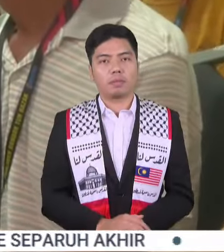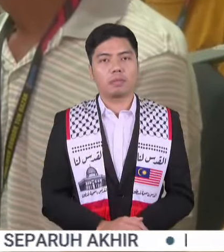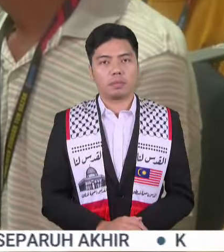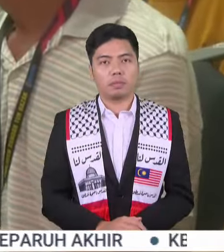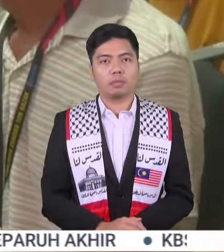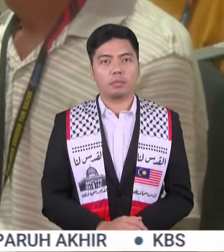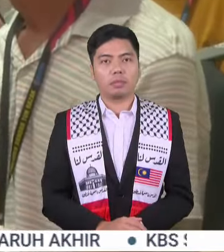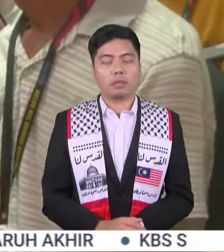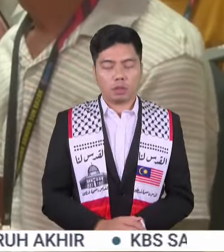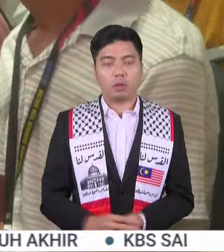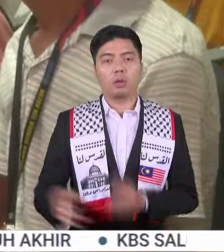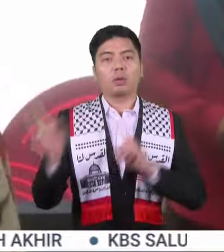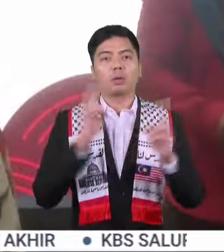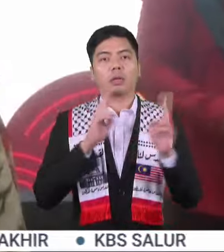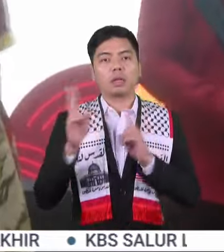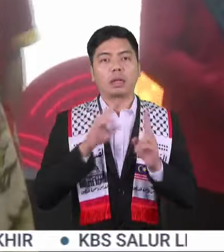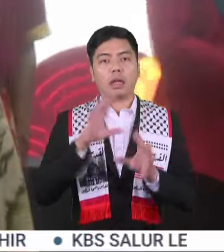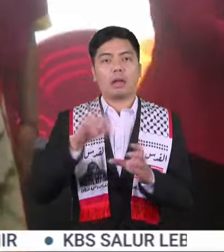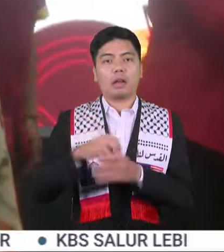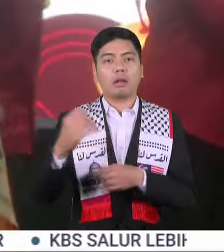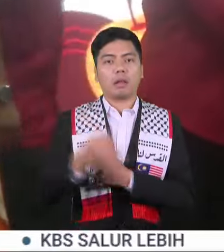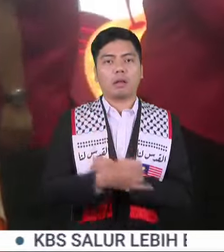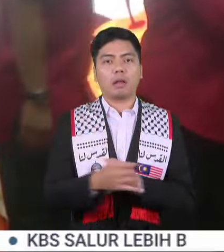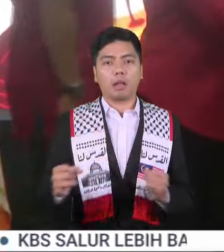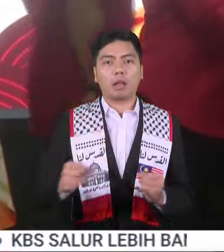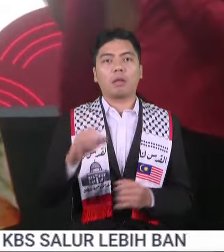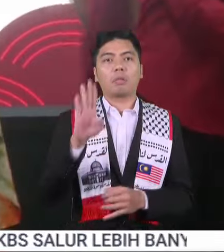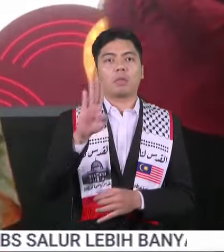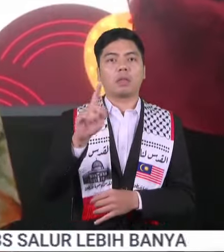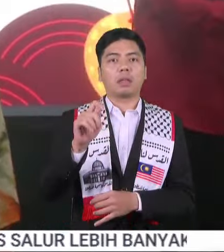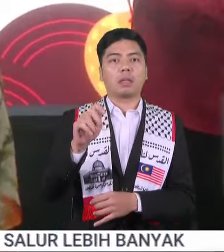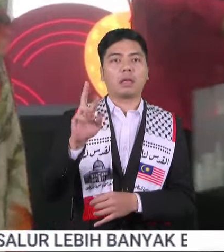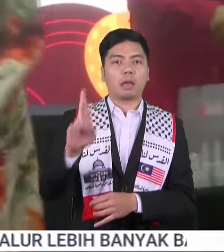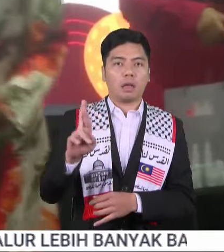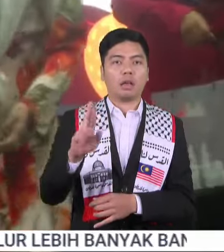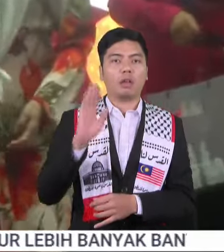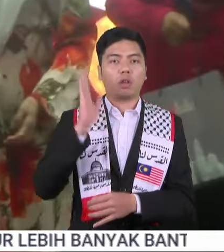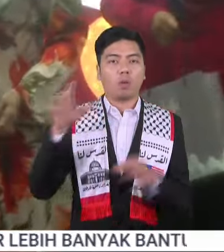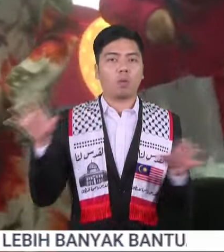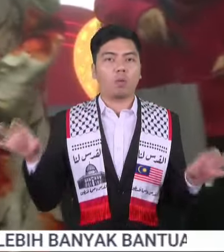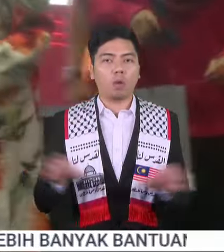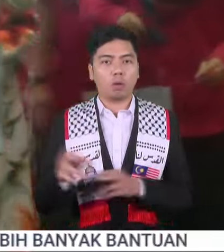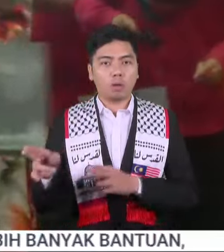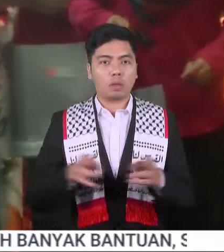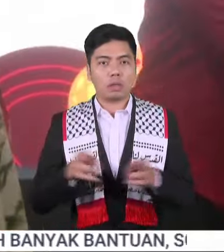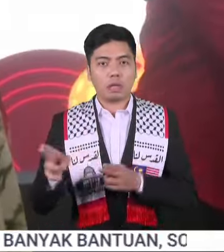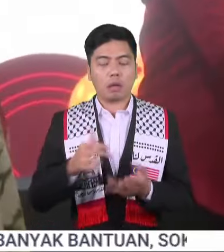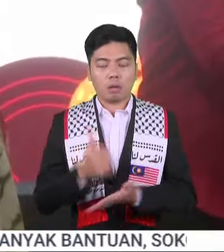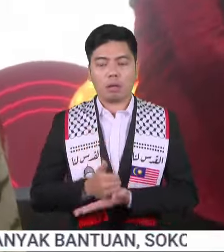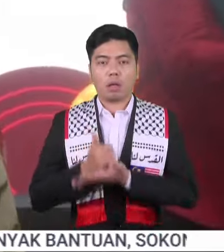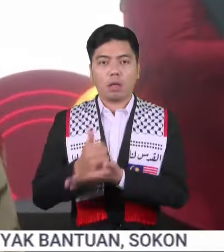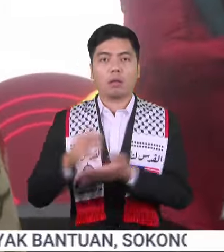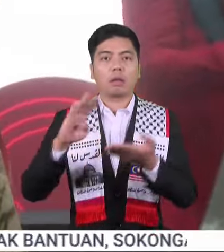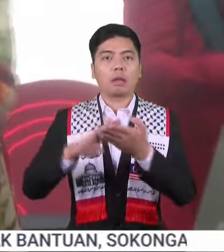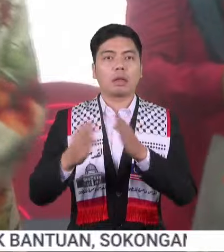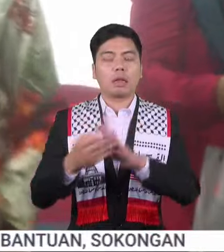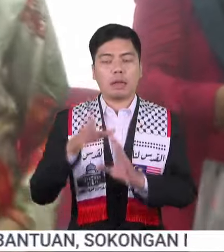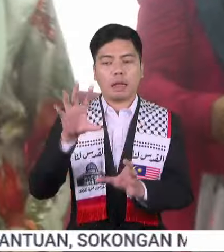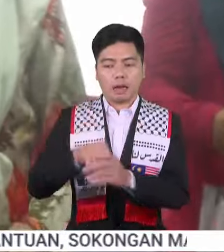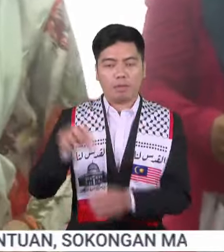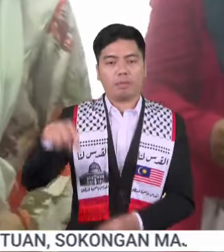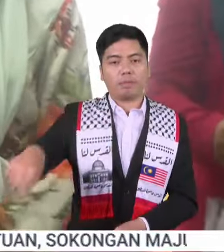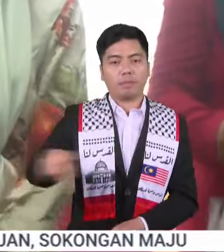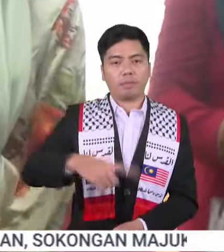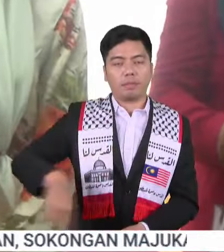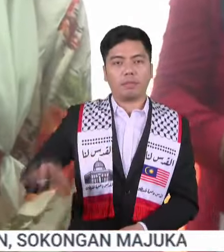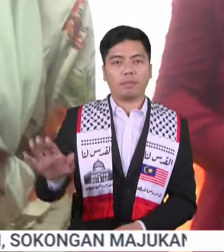Terdahulu, beliau dalam ucapannya berkata pejabat Parlimen Bandar Tun Razak akan terus melaksanakan usaha membantu semua komuniti di kawasan